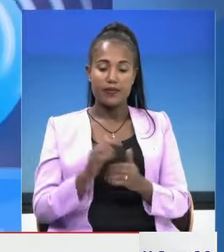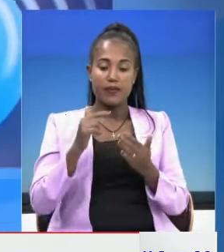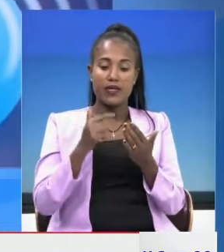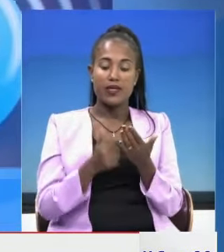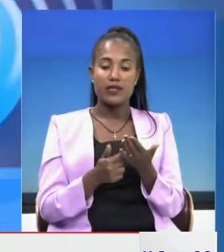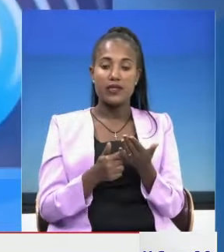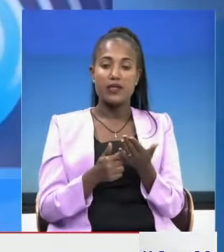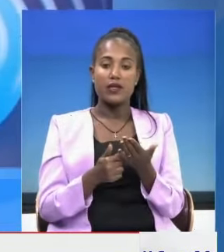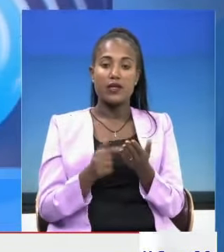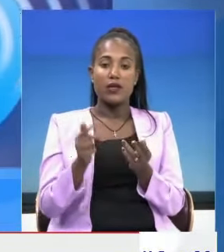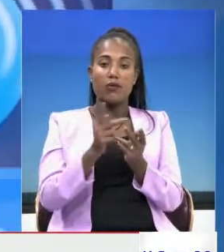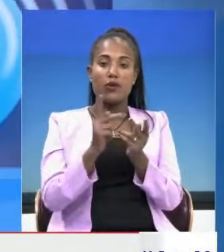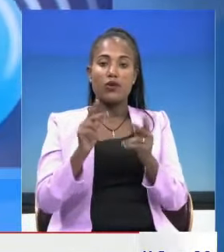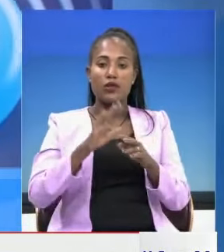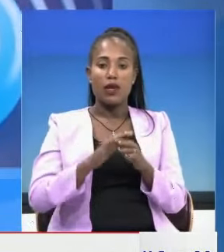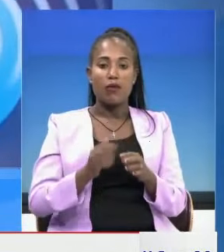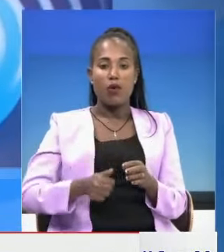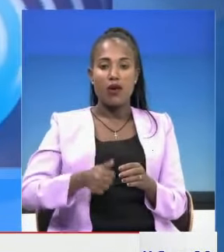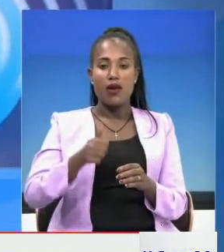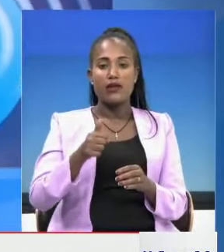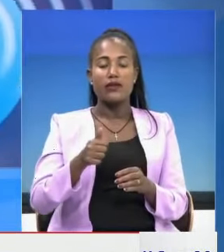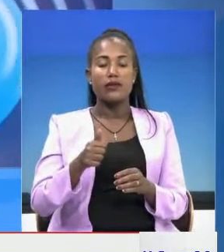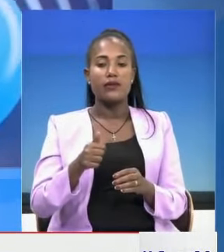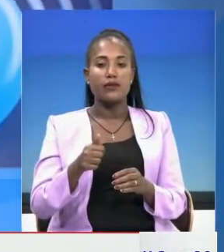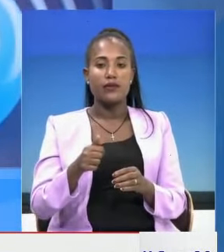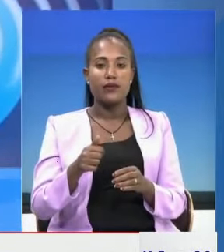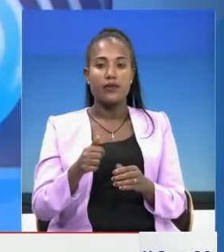በእነዚህ ቦታዎች ላይ በዋናነት